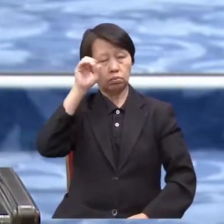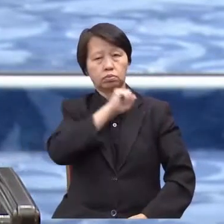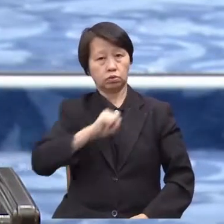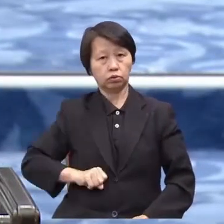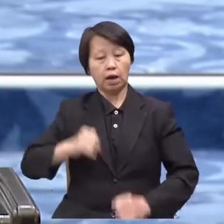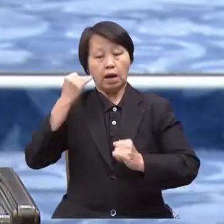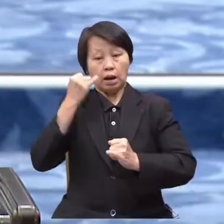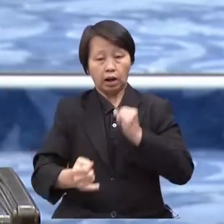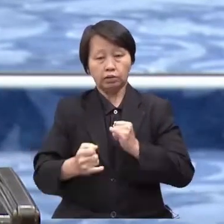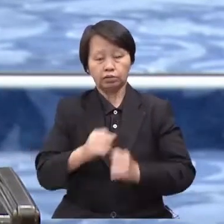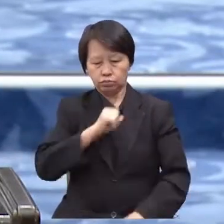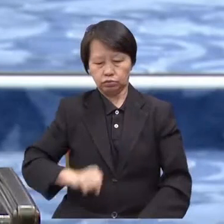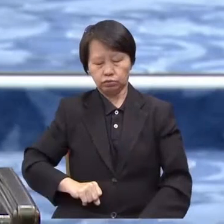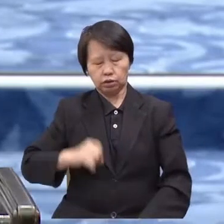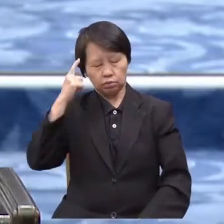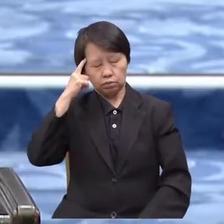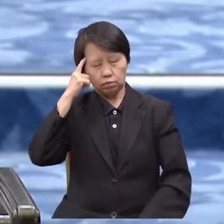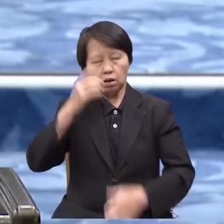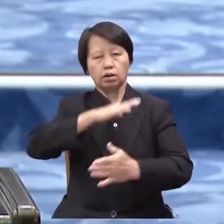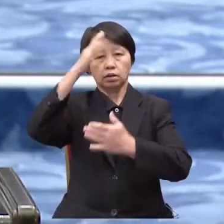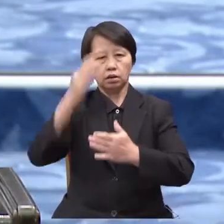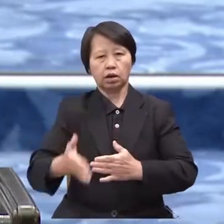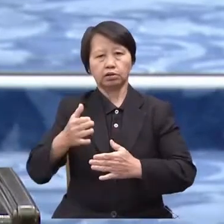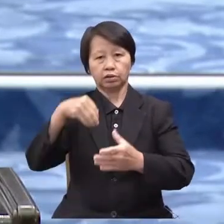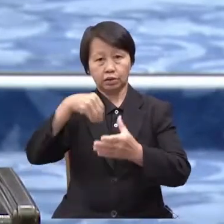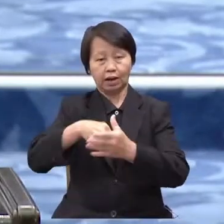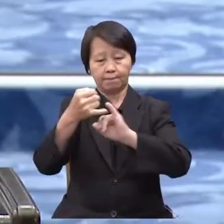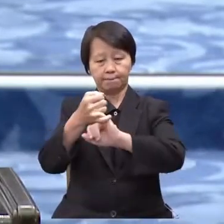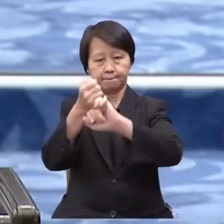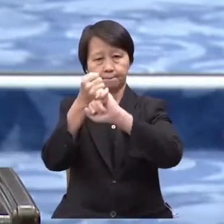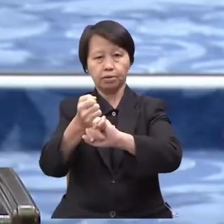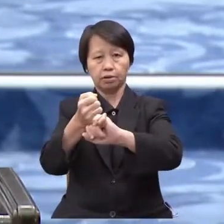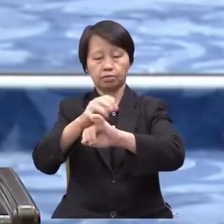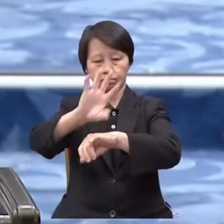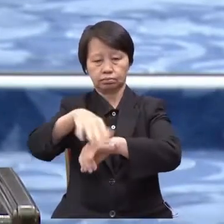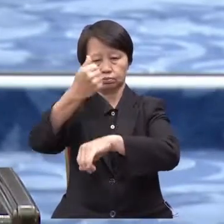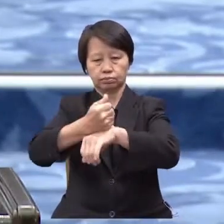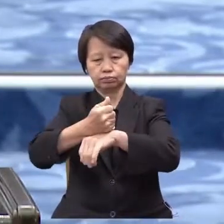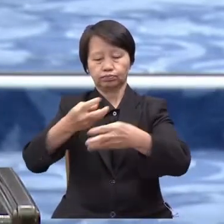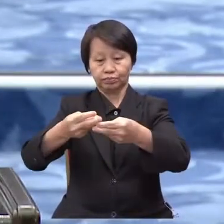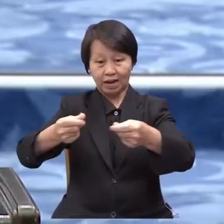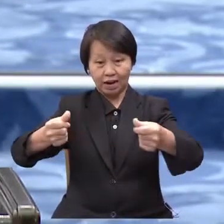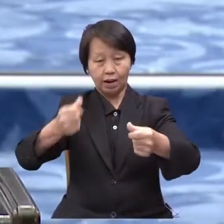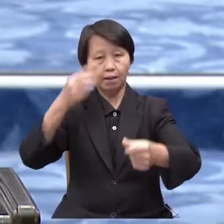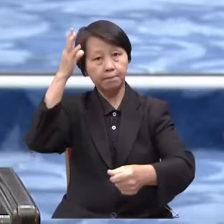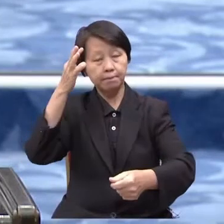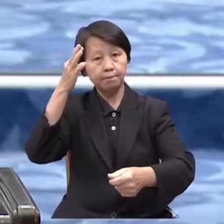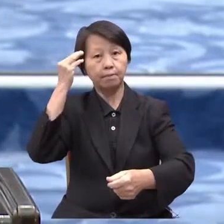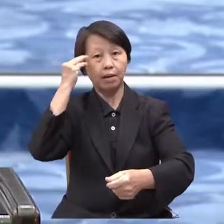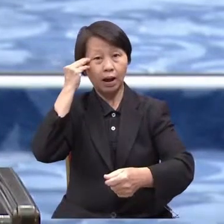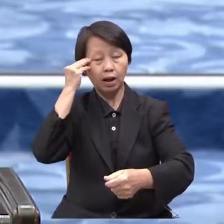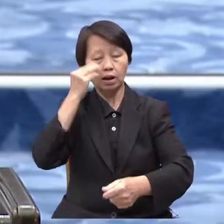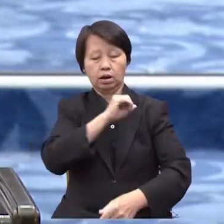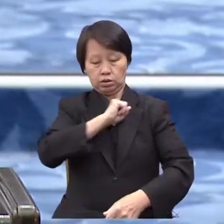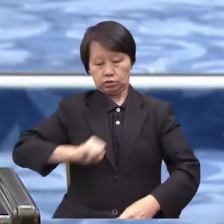akhirnya diutamatkan dalam perjanjian penumbuhan sekutuan Tanah Melayu di mana